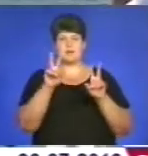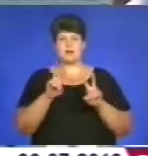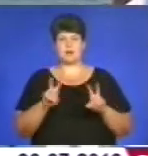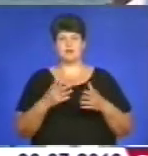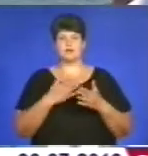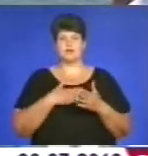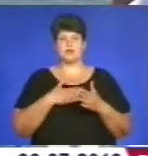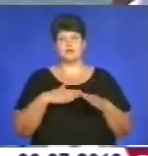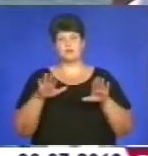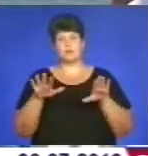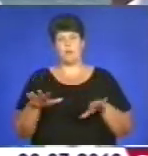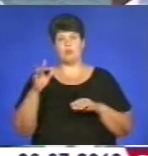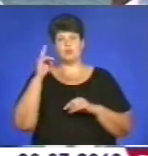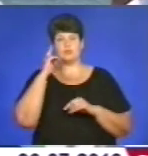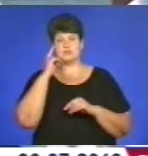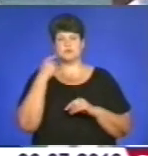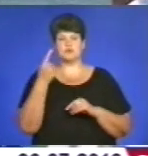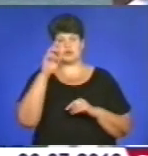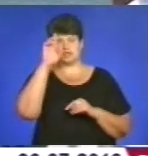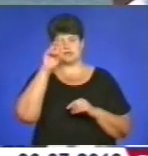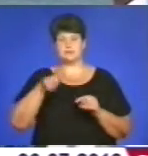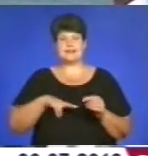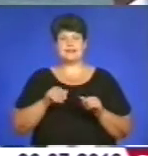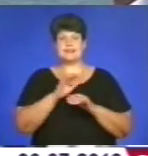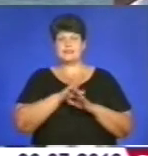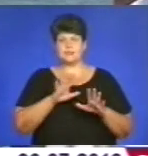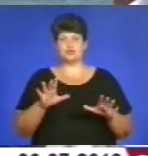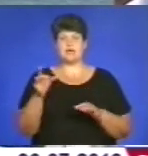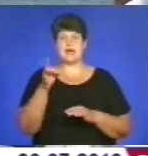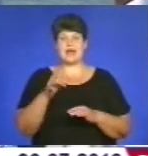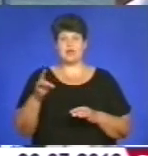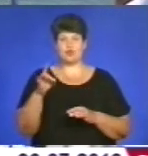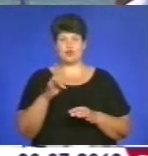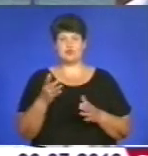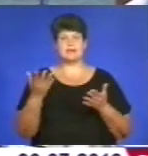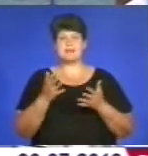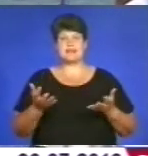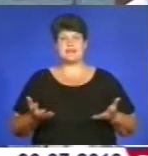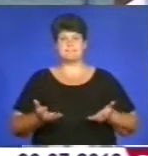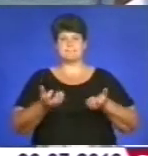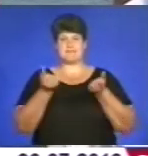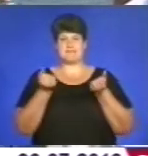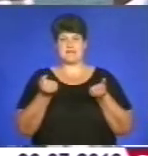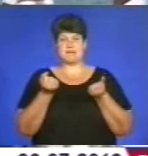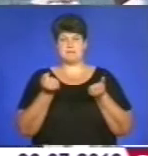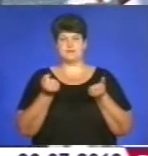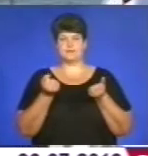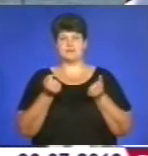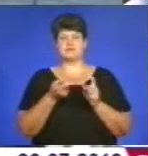позиції обласної державної адміністрації. Не буде жодного району, який би не підтримував шеських